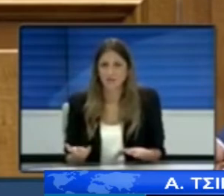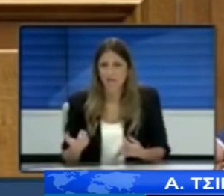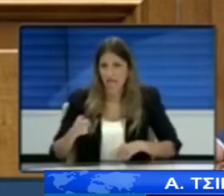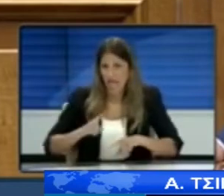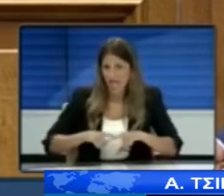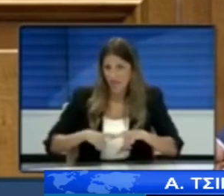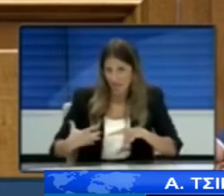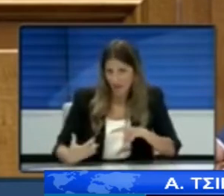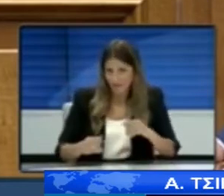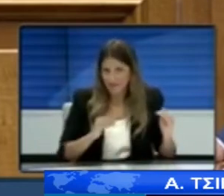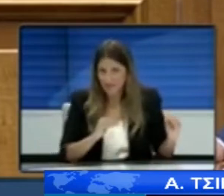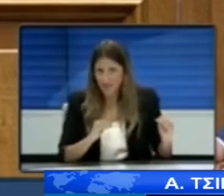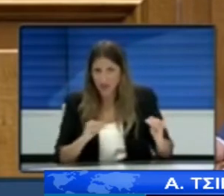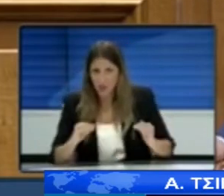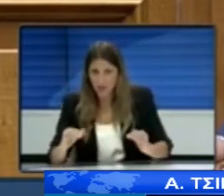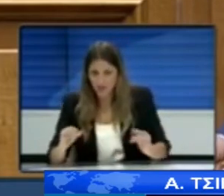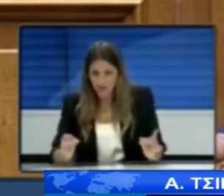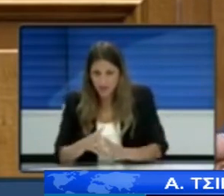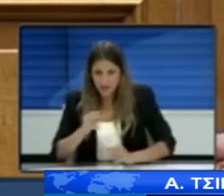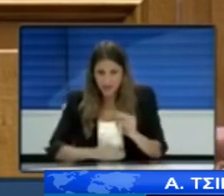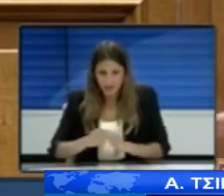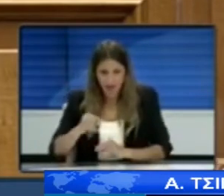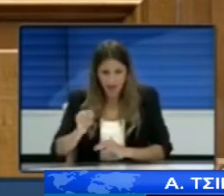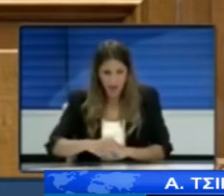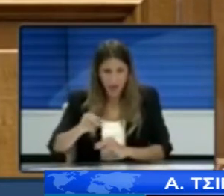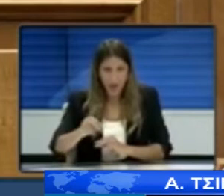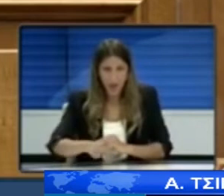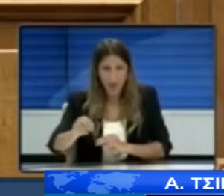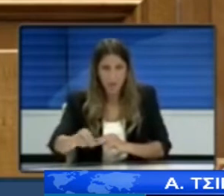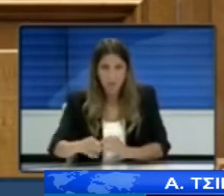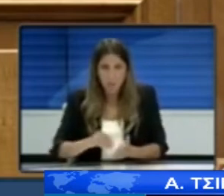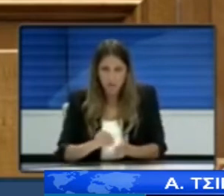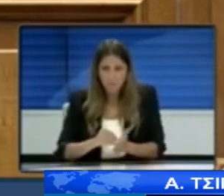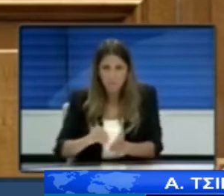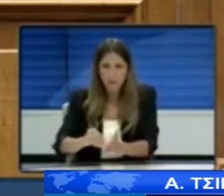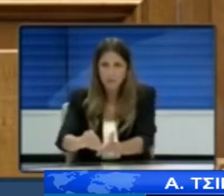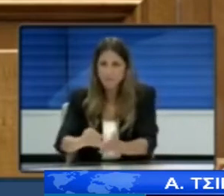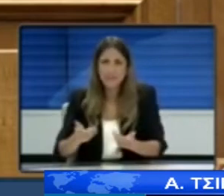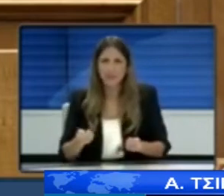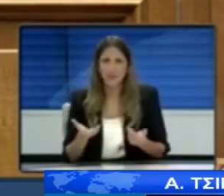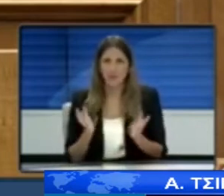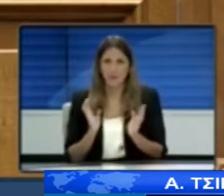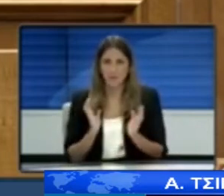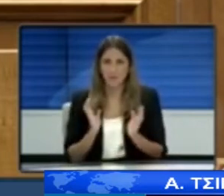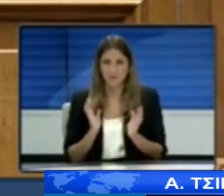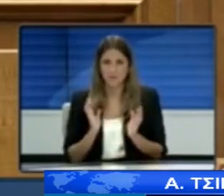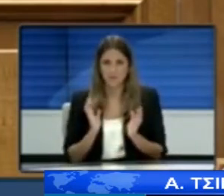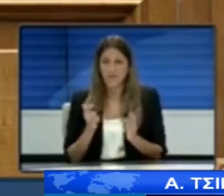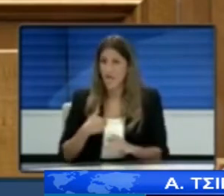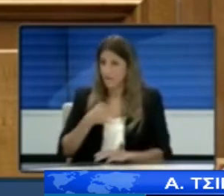πολιτικής αστάθειας. Σας λέω λοιπόν, κύριε Μητσοτάκη, ότι η χώρα μπορεί να έχει